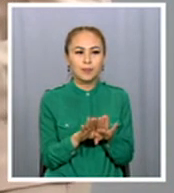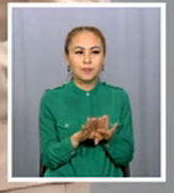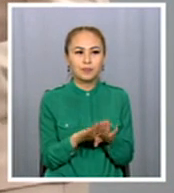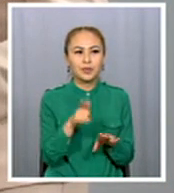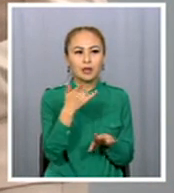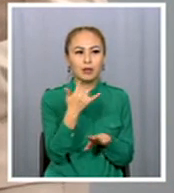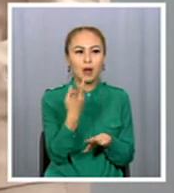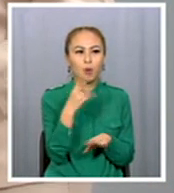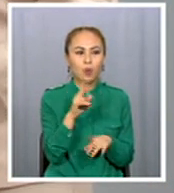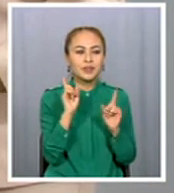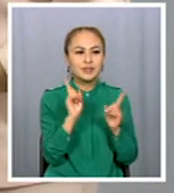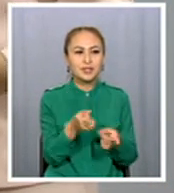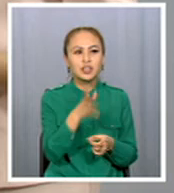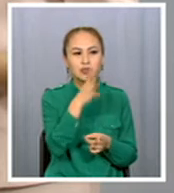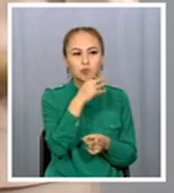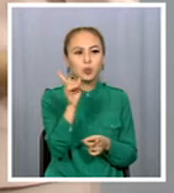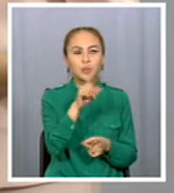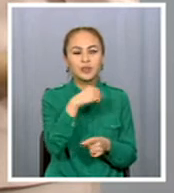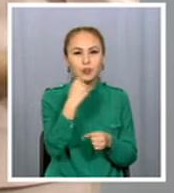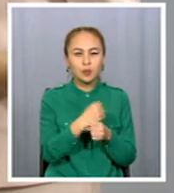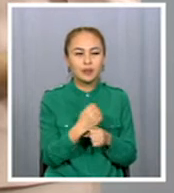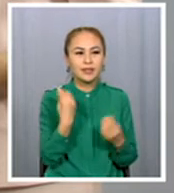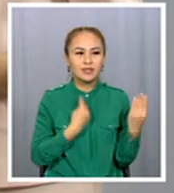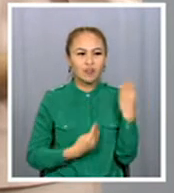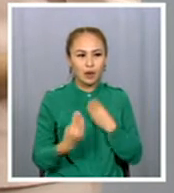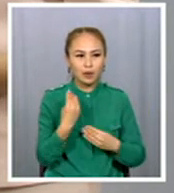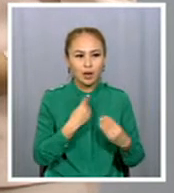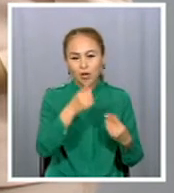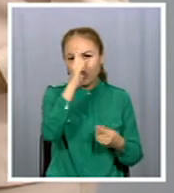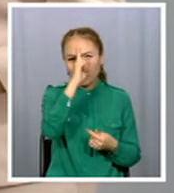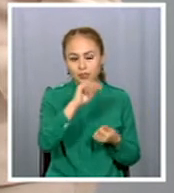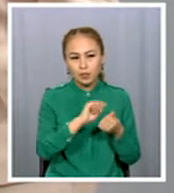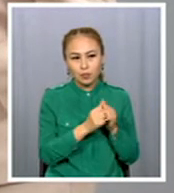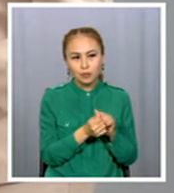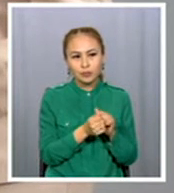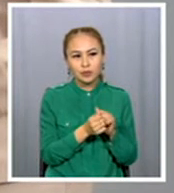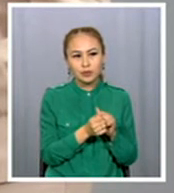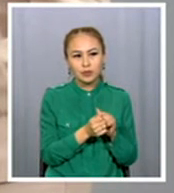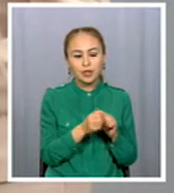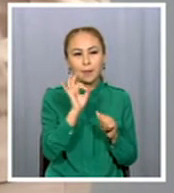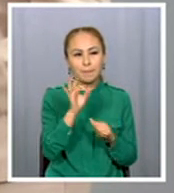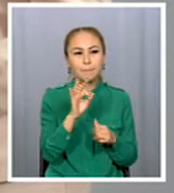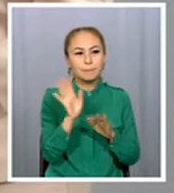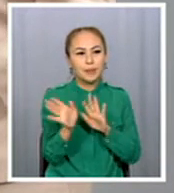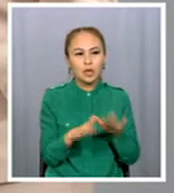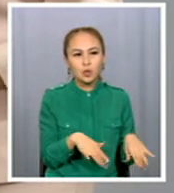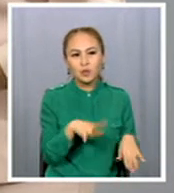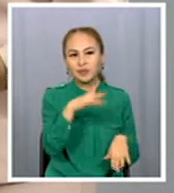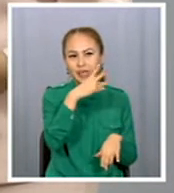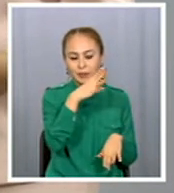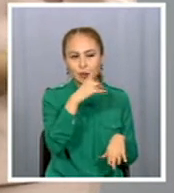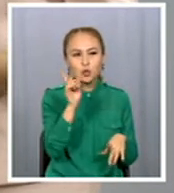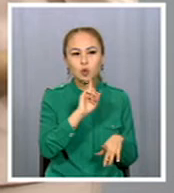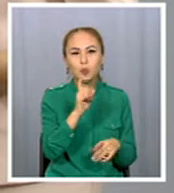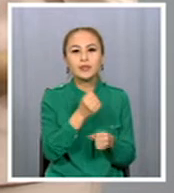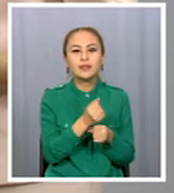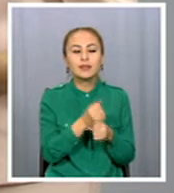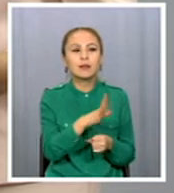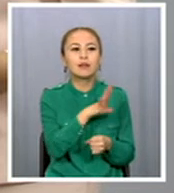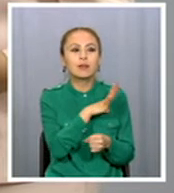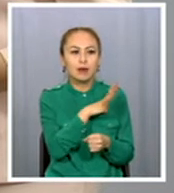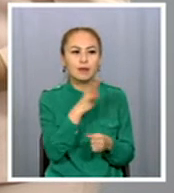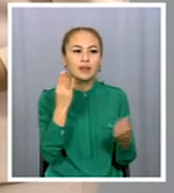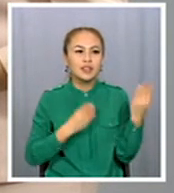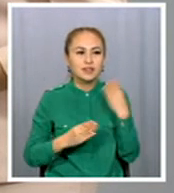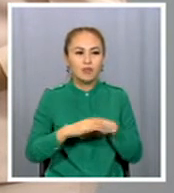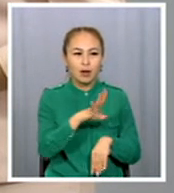глаголы настоящего времени – что делаю? Надеваю. Верно. Глаголы прошедшего времени – что делала?